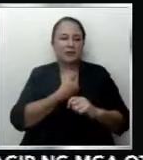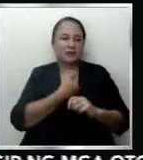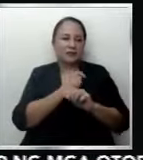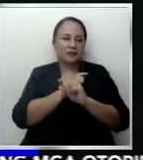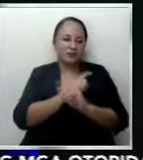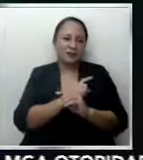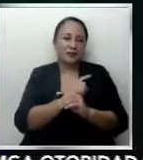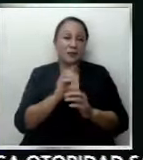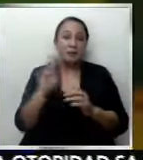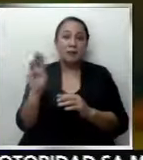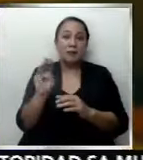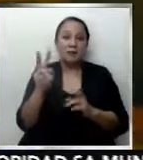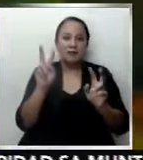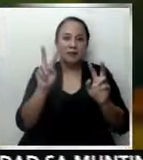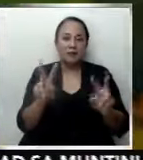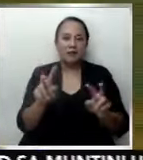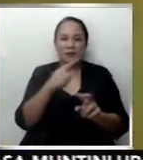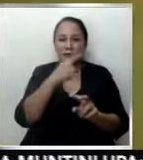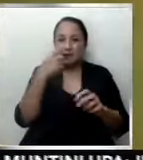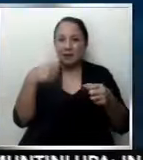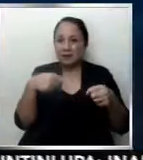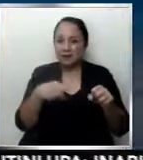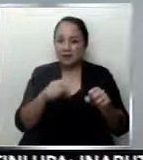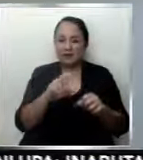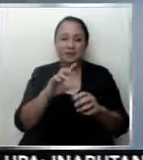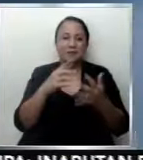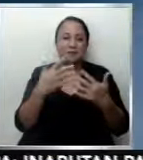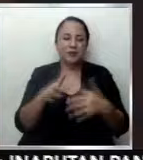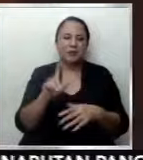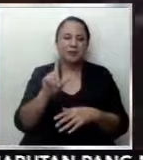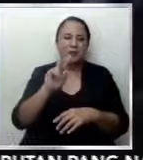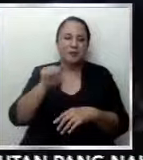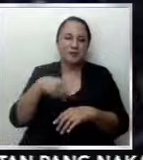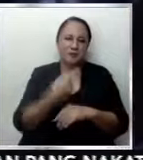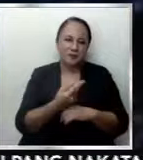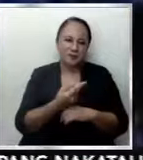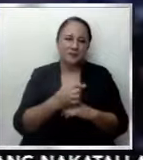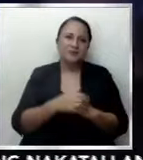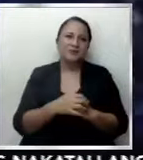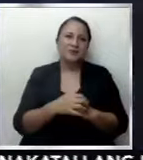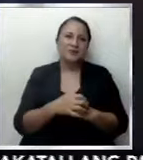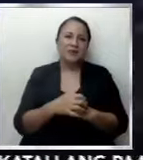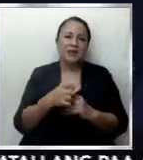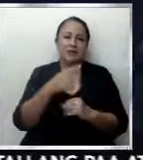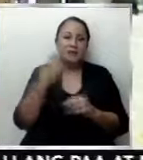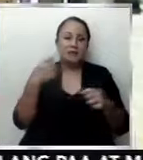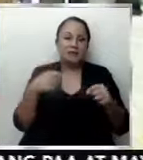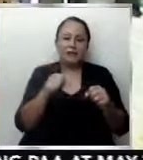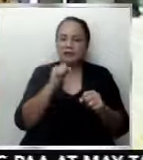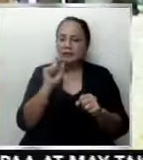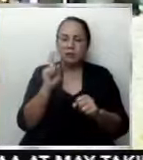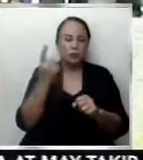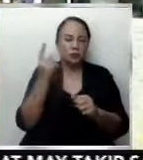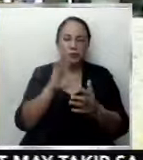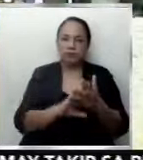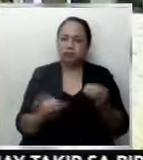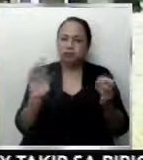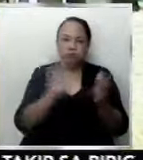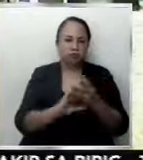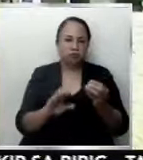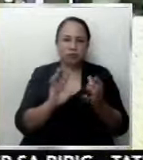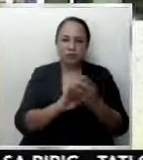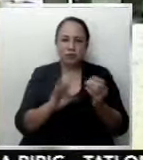na mapapanood ang Black Rider pagkatapos ng 24 oras. Ang Black Rider hindi lang siya basta kwento ng mga delivery